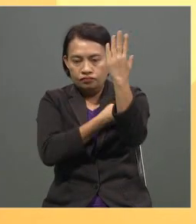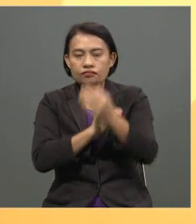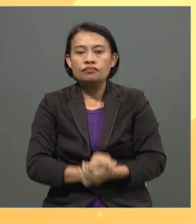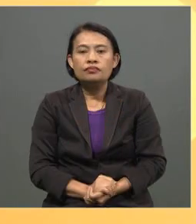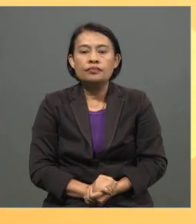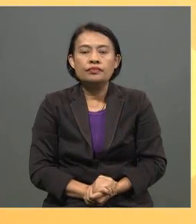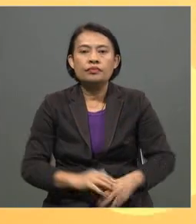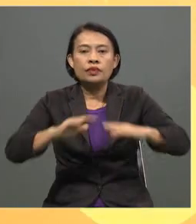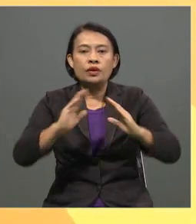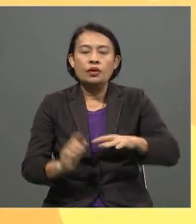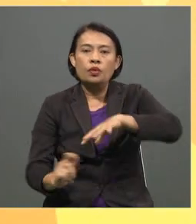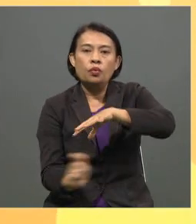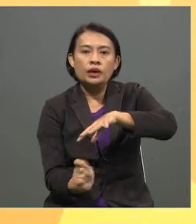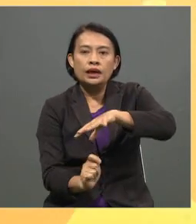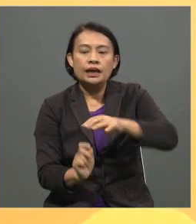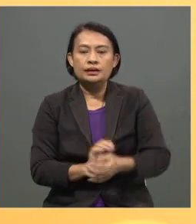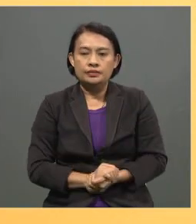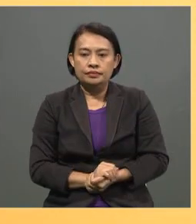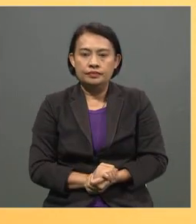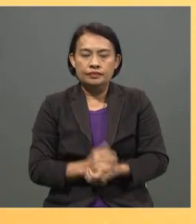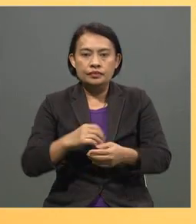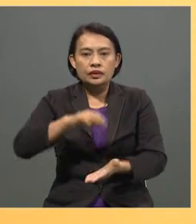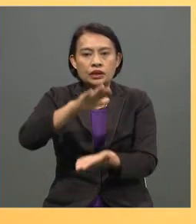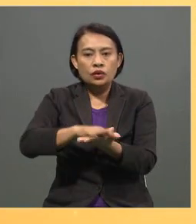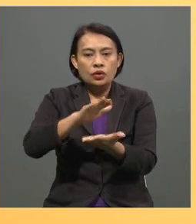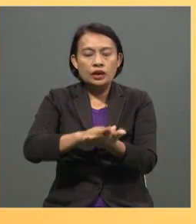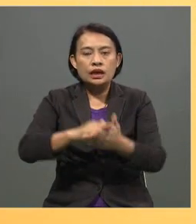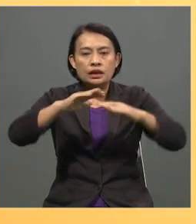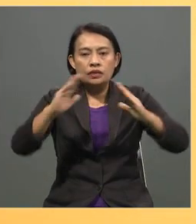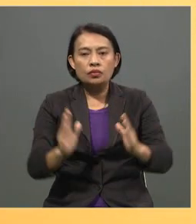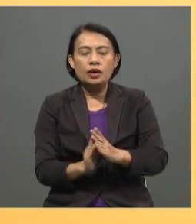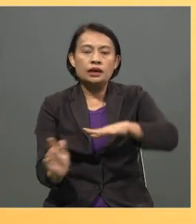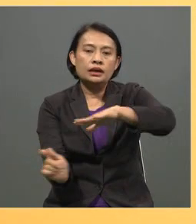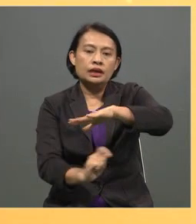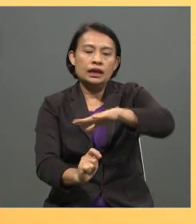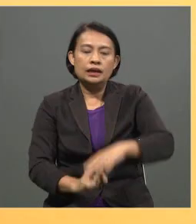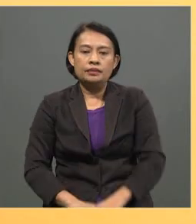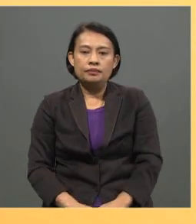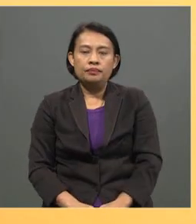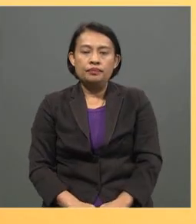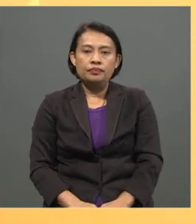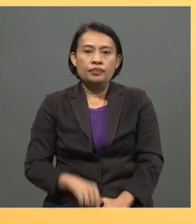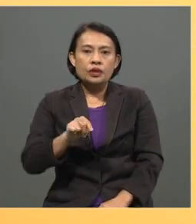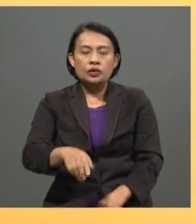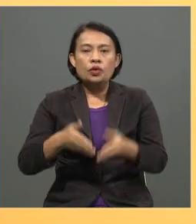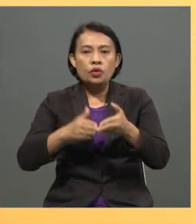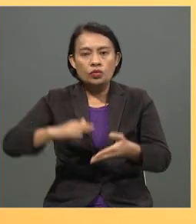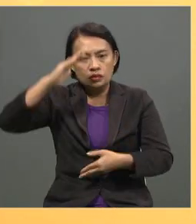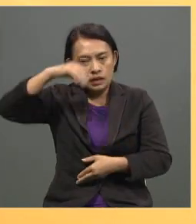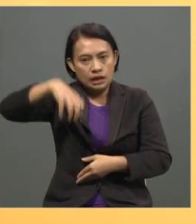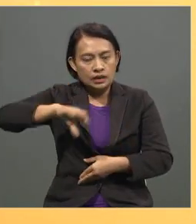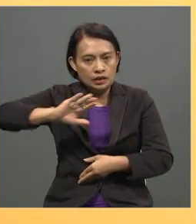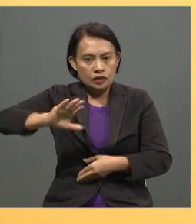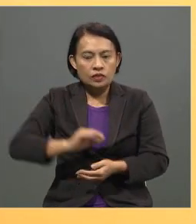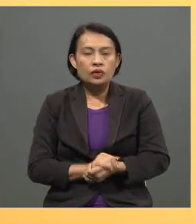ระฆังดุสิตารามนะครับหรือที่โรงเรียนสตรีวัดระฆังนะที่อู่อู่ทหารเรือธนบุรีที่หอประชุมกองทัพ